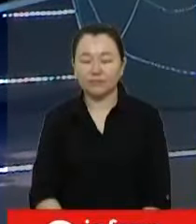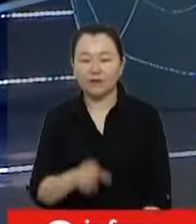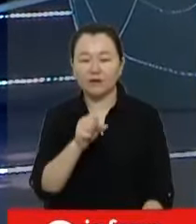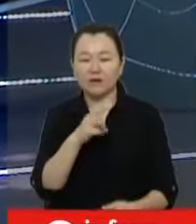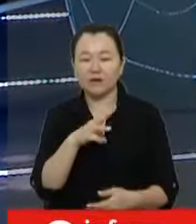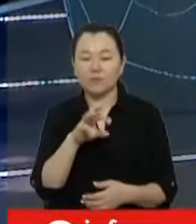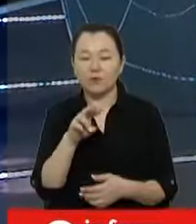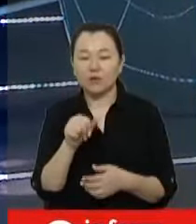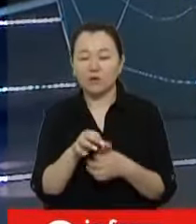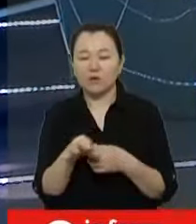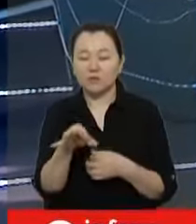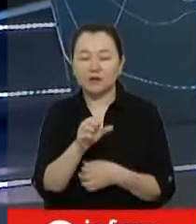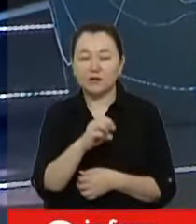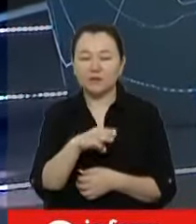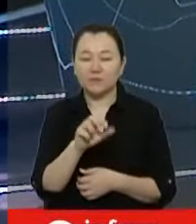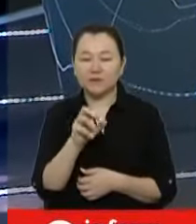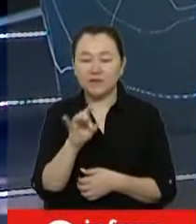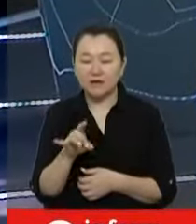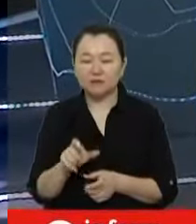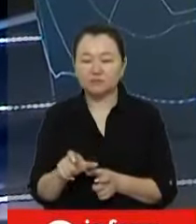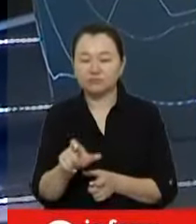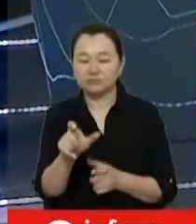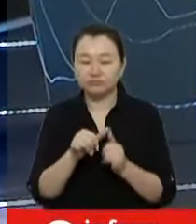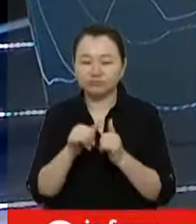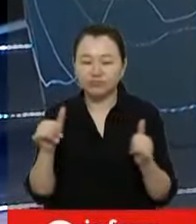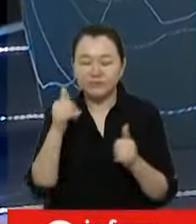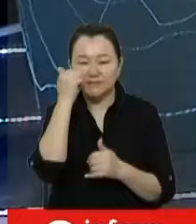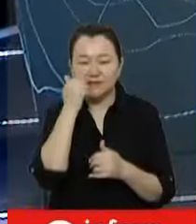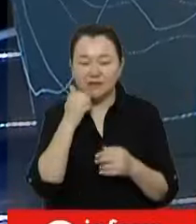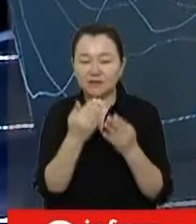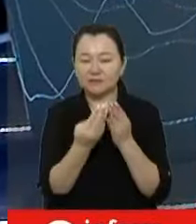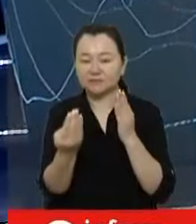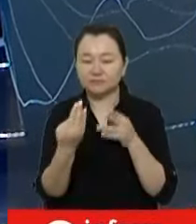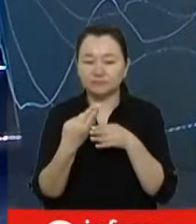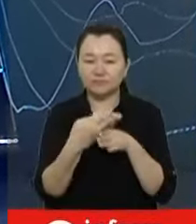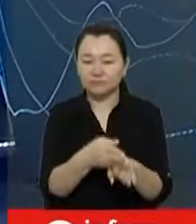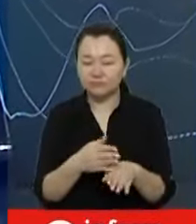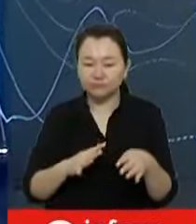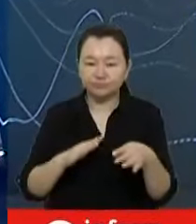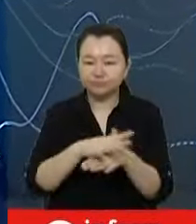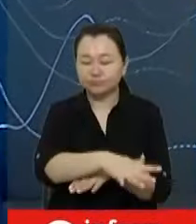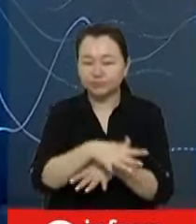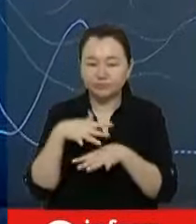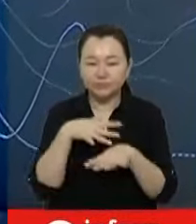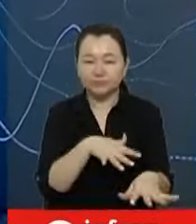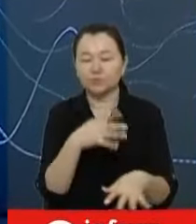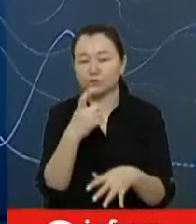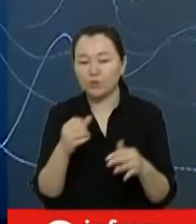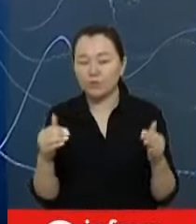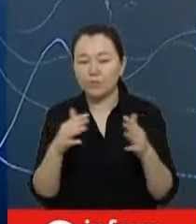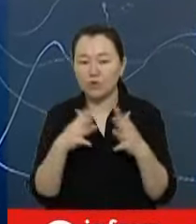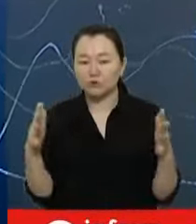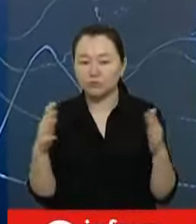Ал Ақмол облысының Атбасар қаласында Жабай өзен тасып, ескі бөгетті шайып кеткен. Әп сәтте қалаға кірген топан су 100-ден астам үй мен